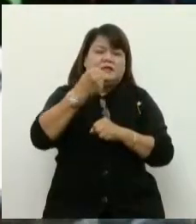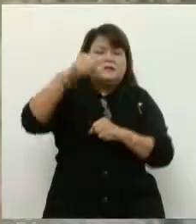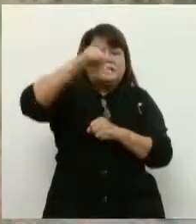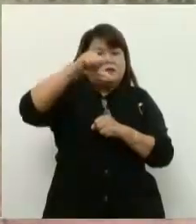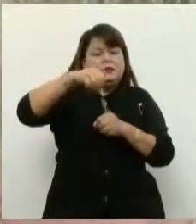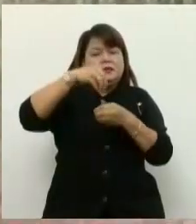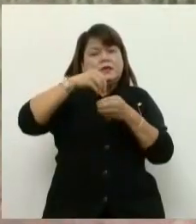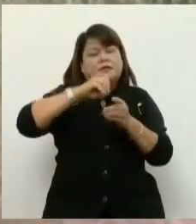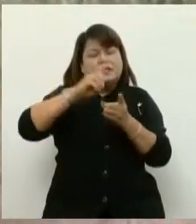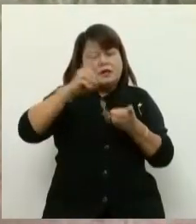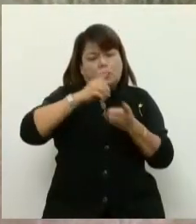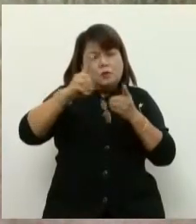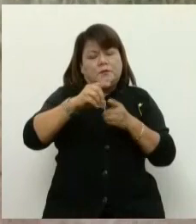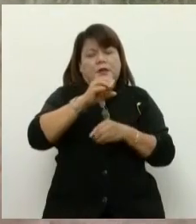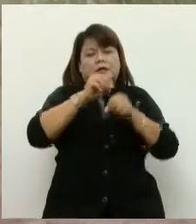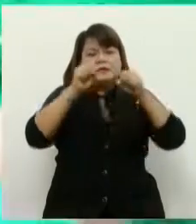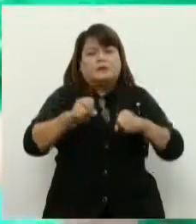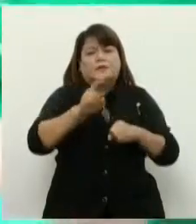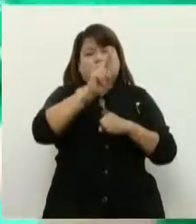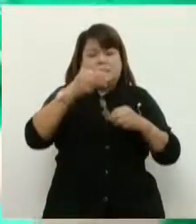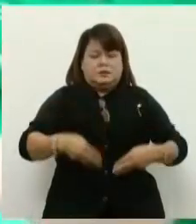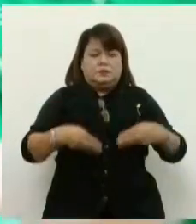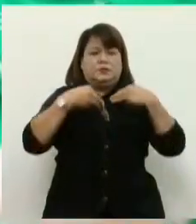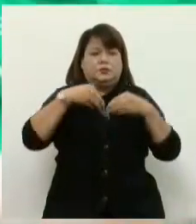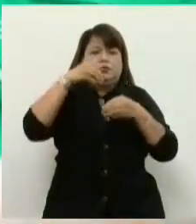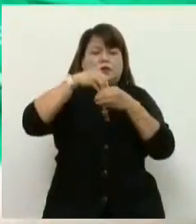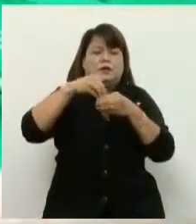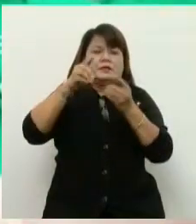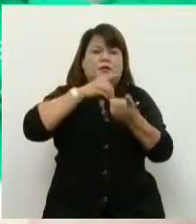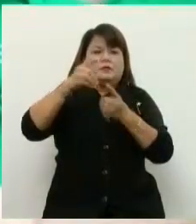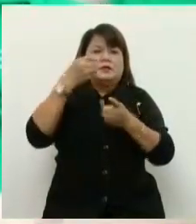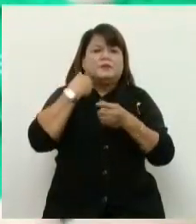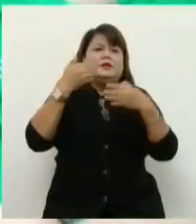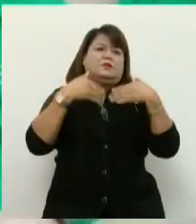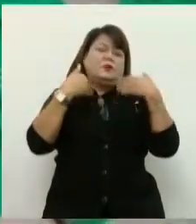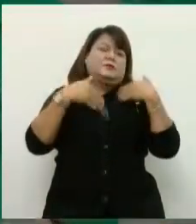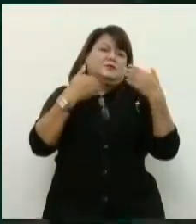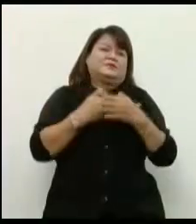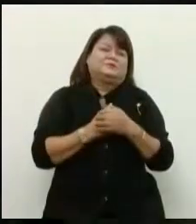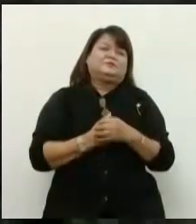คมและสามารถดำรงชีวิตอยู่ในสังคมได้อย่างมีความสุข